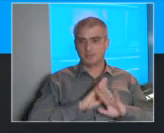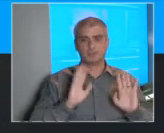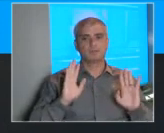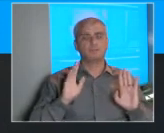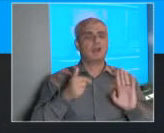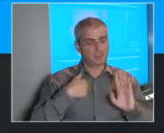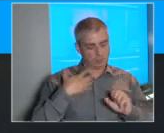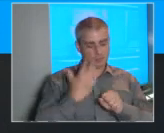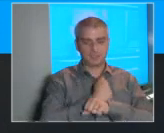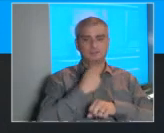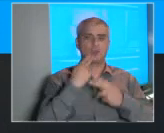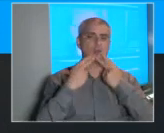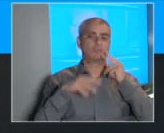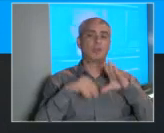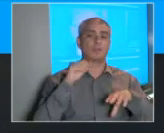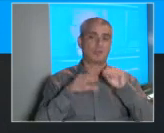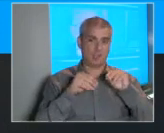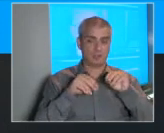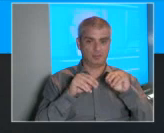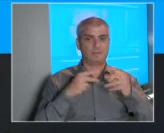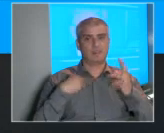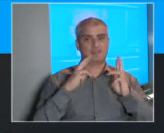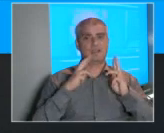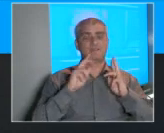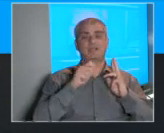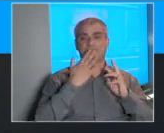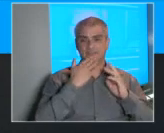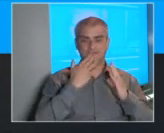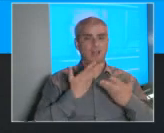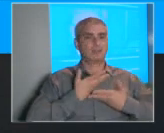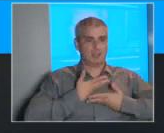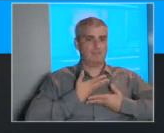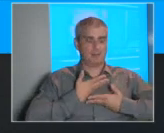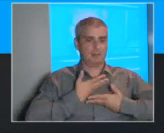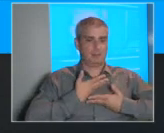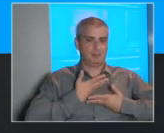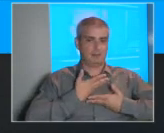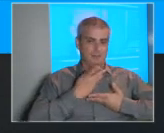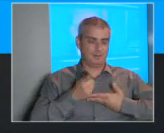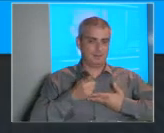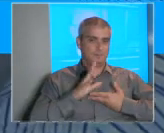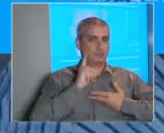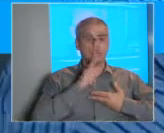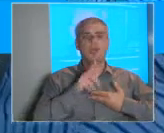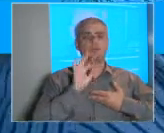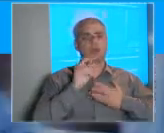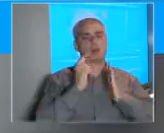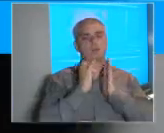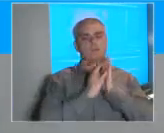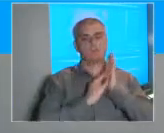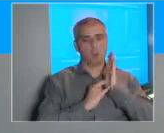פנים, ננתח את תוצאת הבחירות, ונקווה שכנסת ישראל תקבל מערכת, מה שנקרא, של